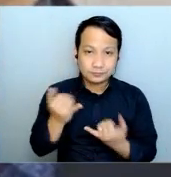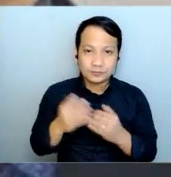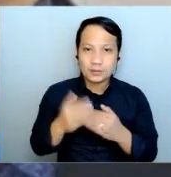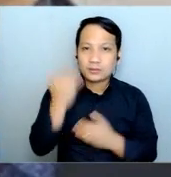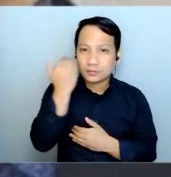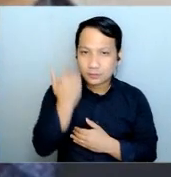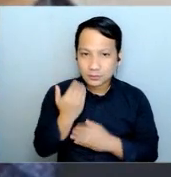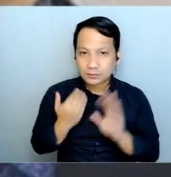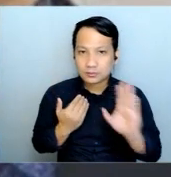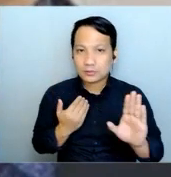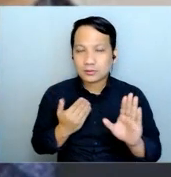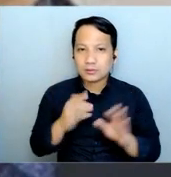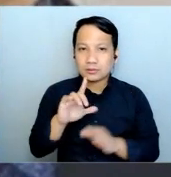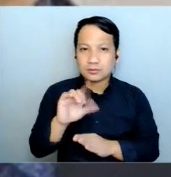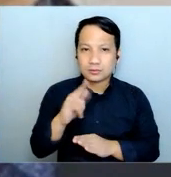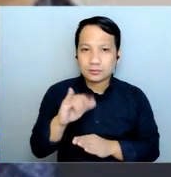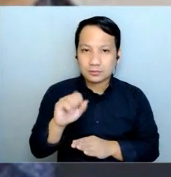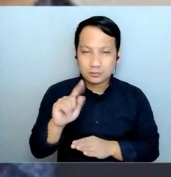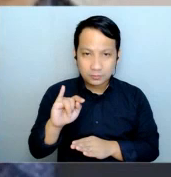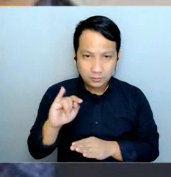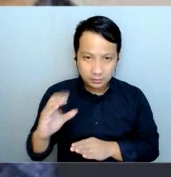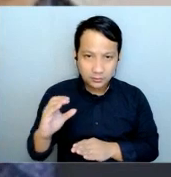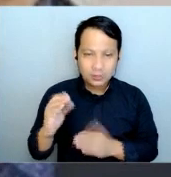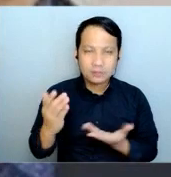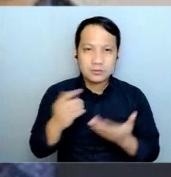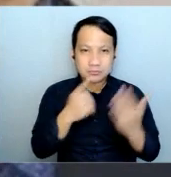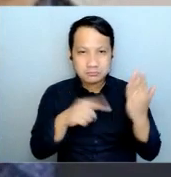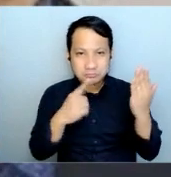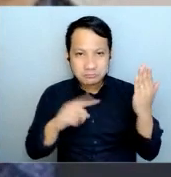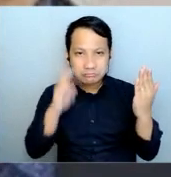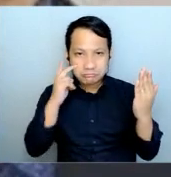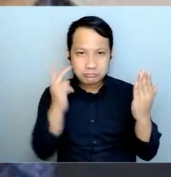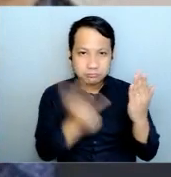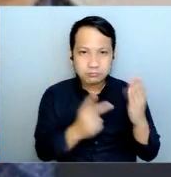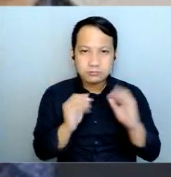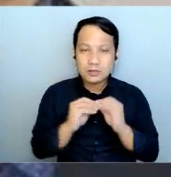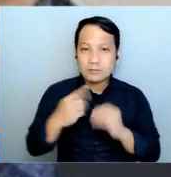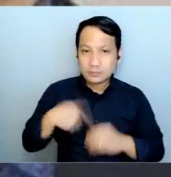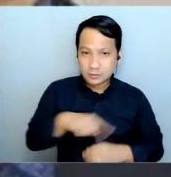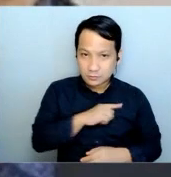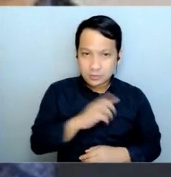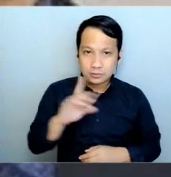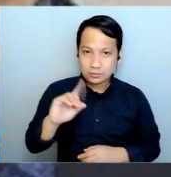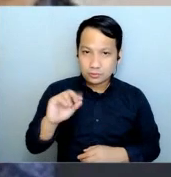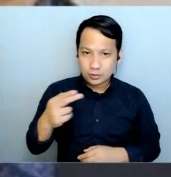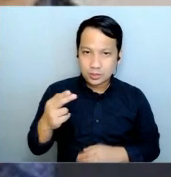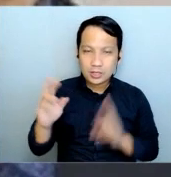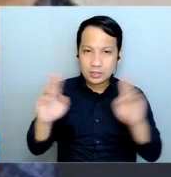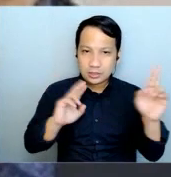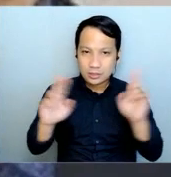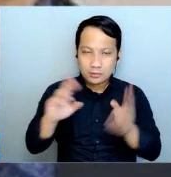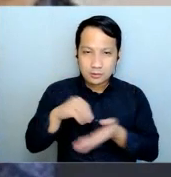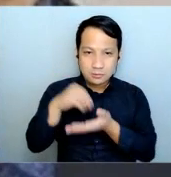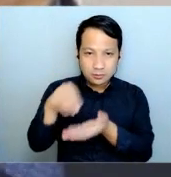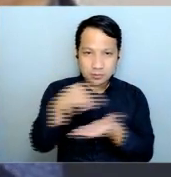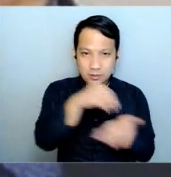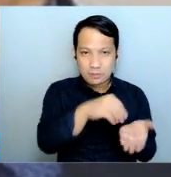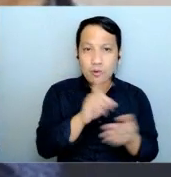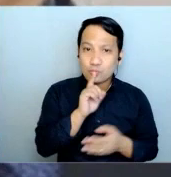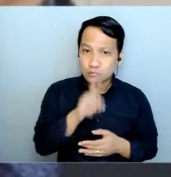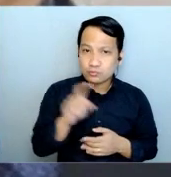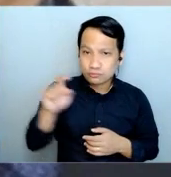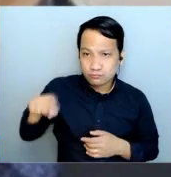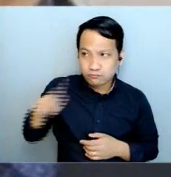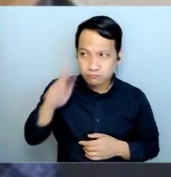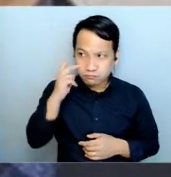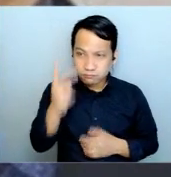mga logistics. So yan yung sinisiguro namin na bilang DOH, handa rin kami magbigay ng ayuda kung kinakailangan. So tinitingnan namin